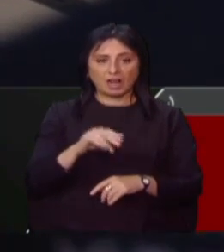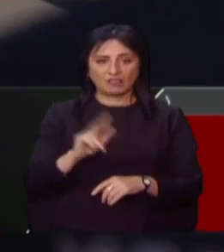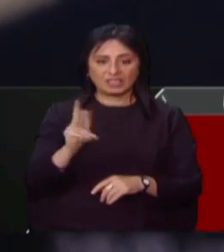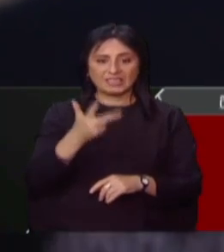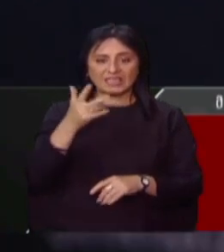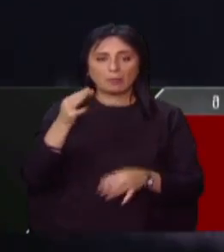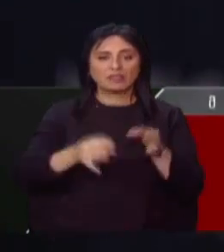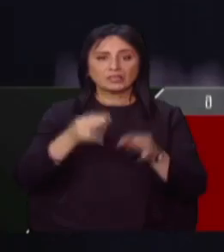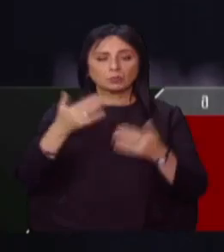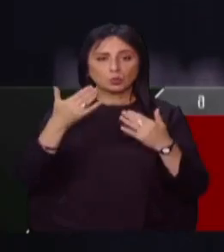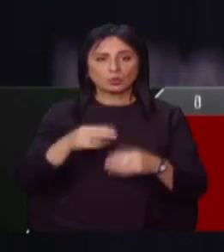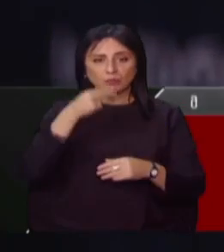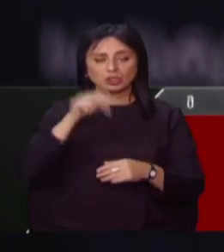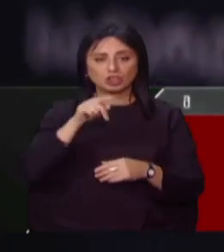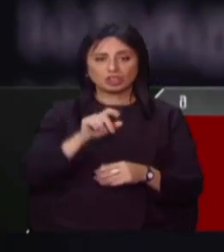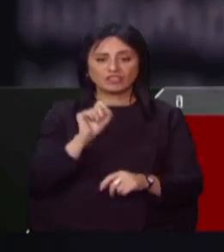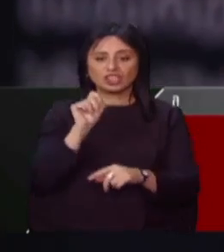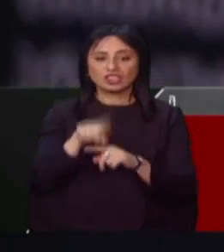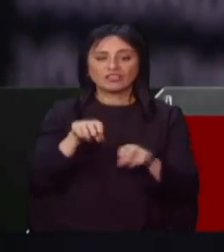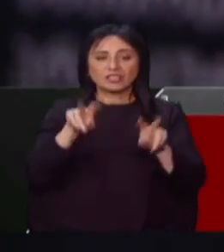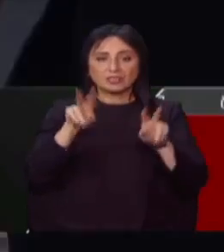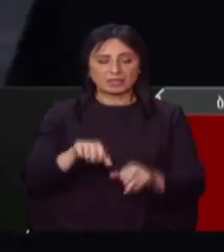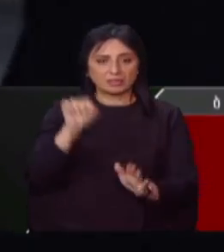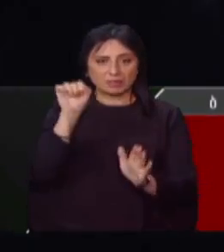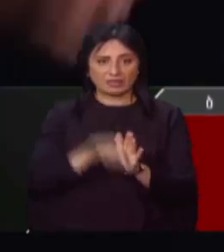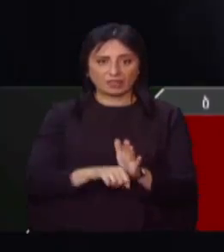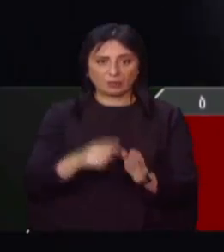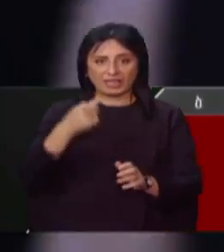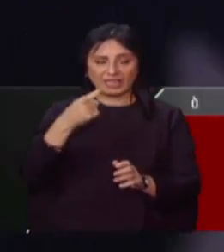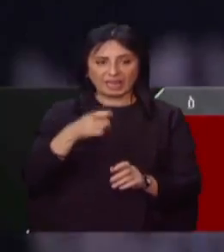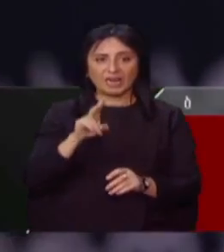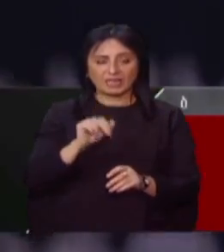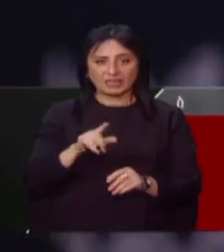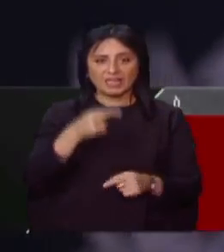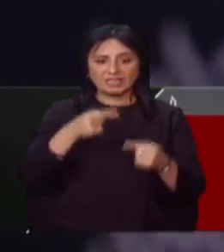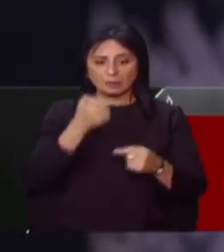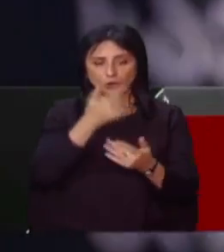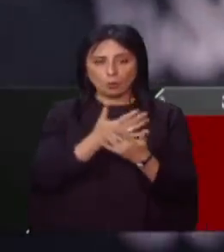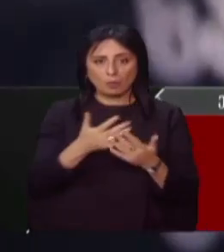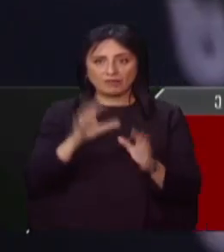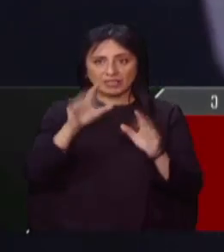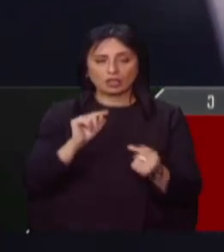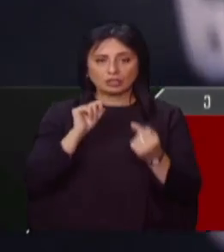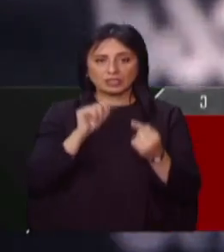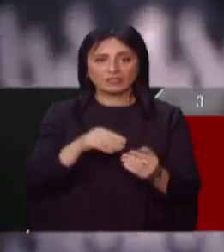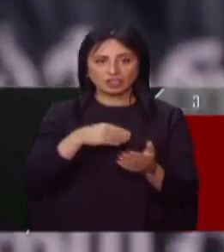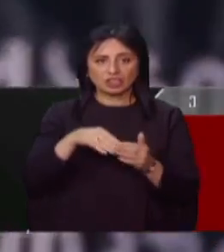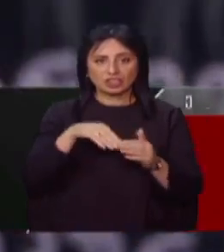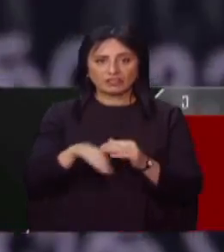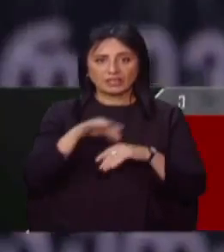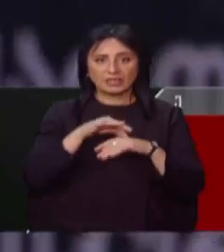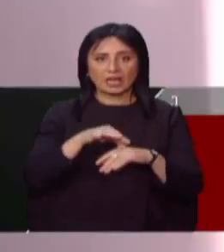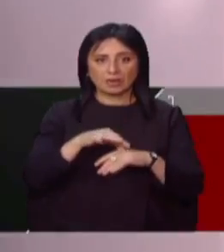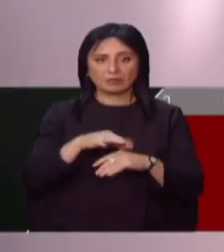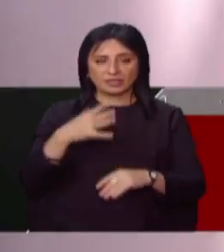სამივე ინსტანციის სასამართლოს მიერ მსჯავრდებულია შეკვეთით განზრახ მკვლელობის ცეცხლსასროლი არაღისა და საბრძოლო მასალის მართლაწინააღმდეგოს შეძენა შენახვა